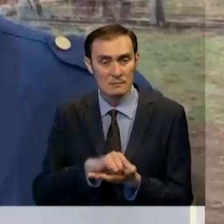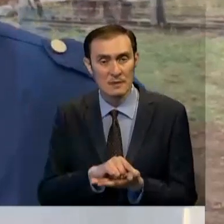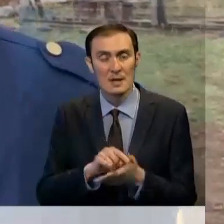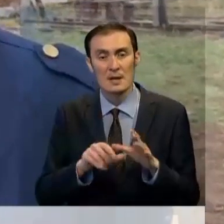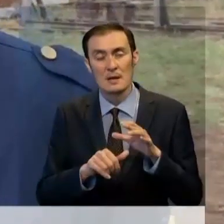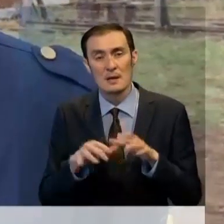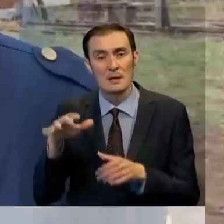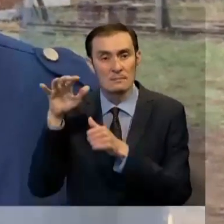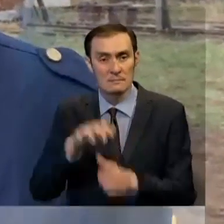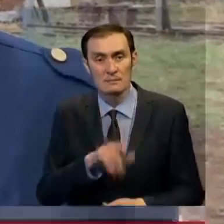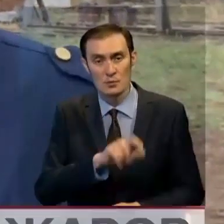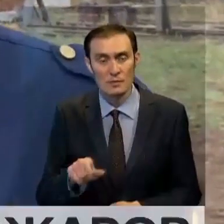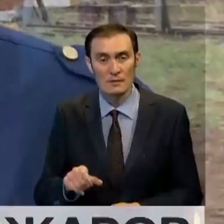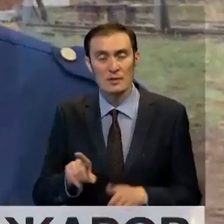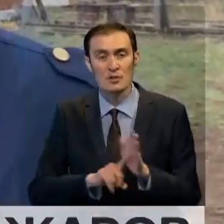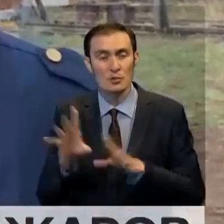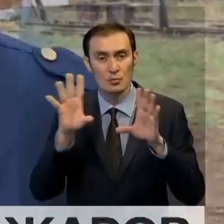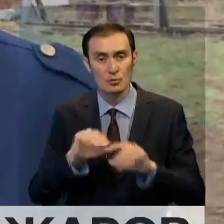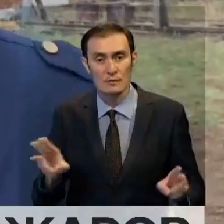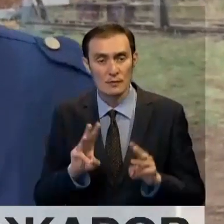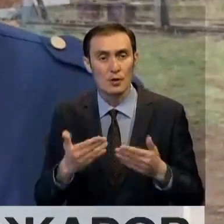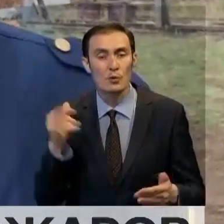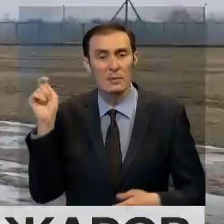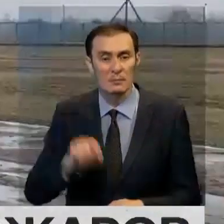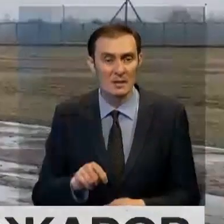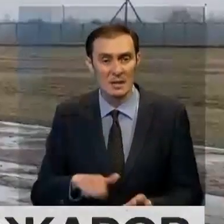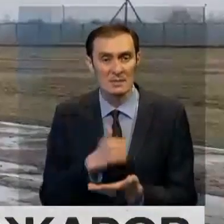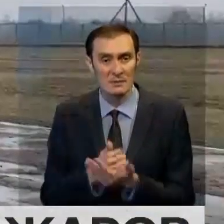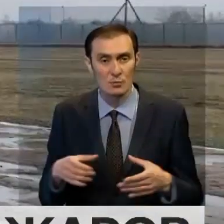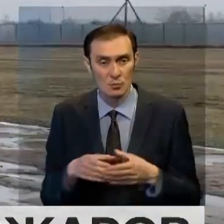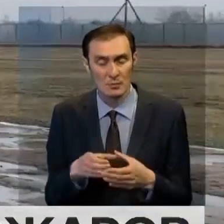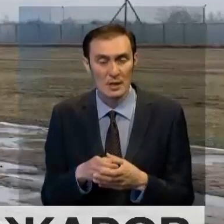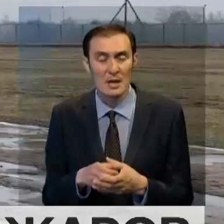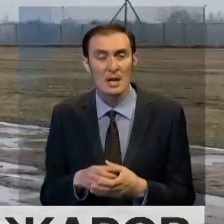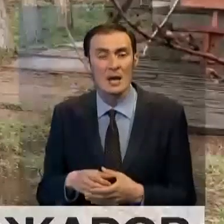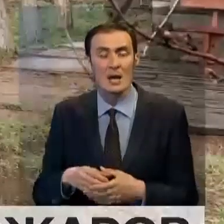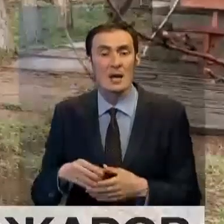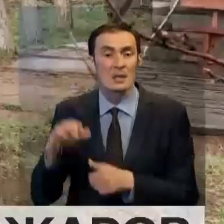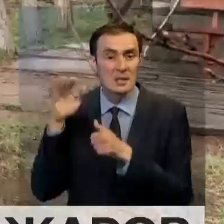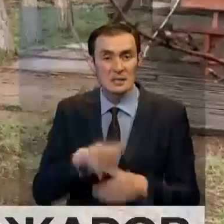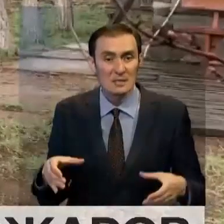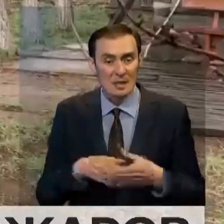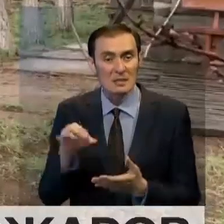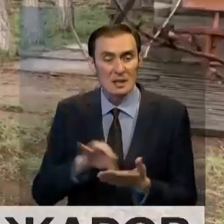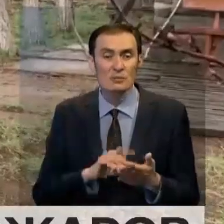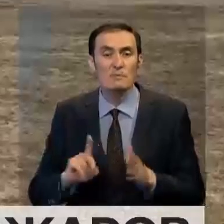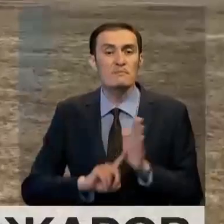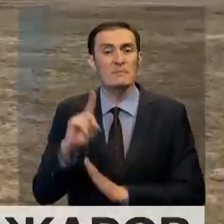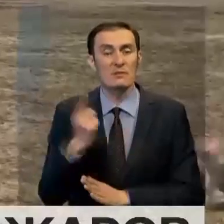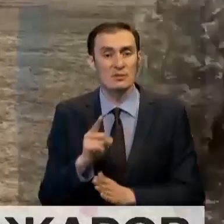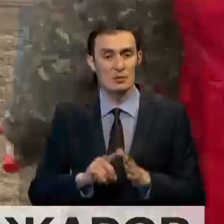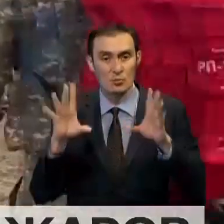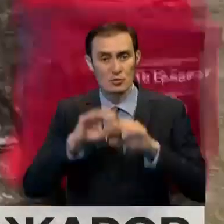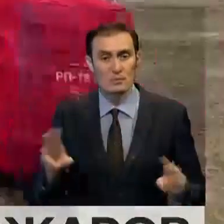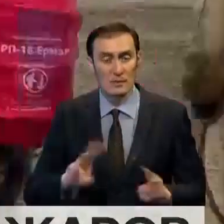десантников. Они занимаются тушением до прибытия основных сил. Пожарный десант – профессия опасная. Они первыми вступают в борьбу с